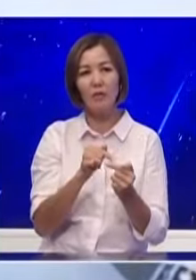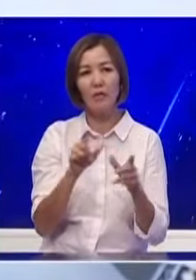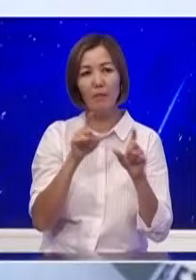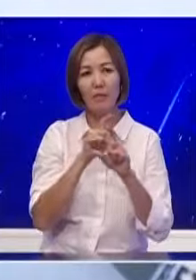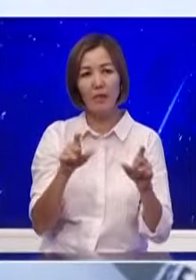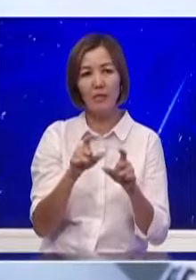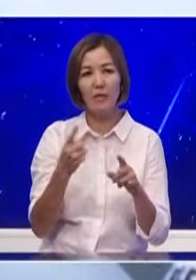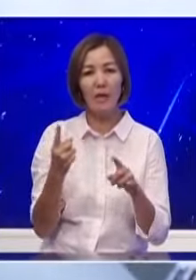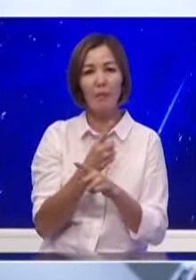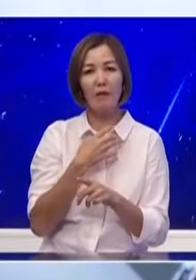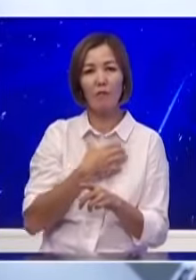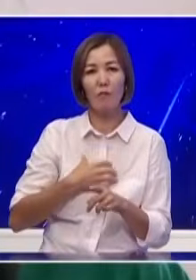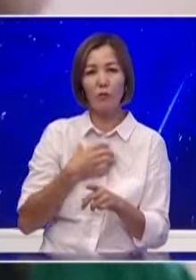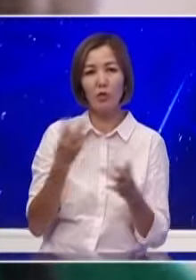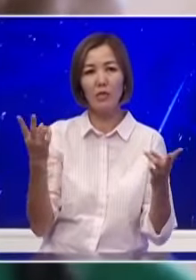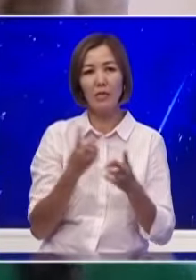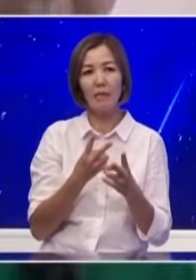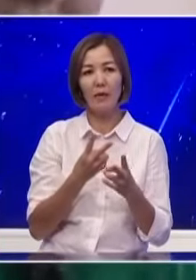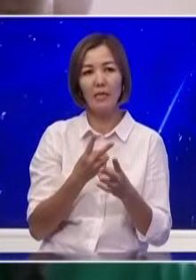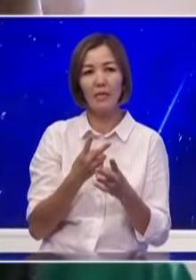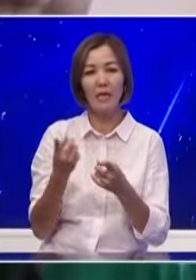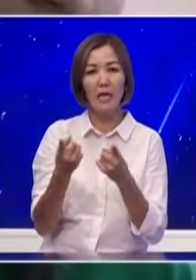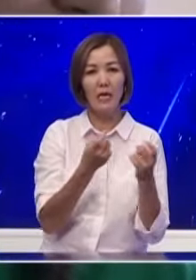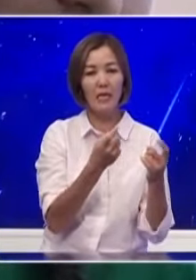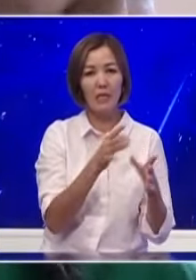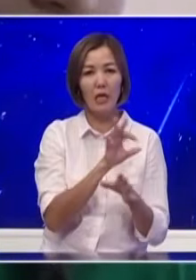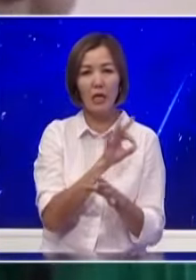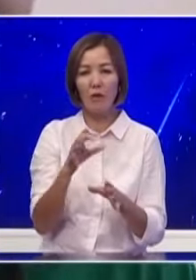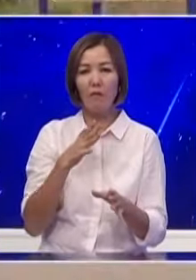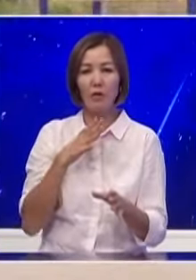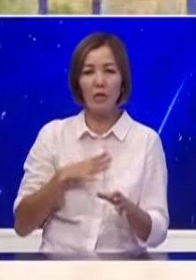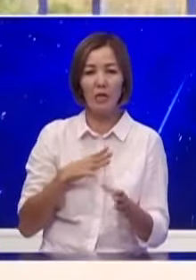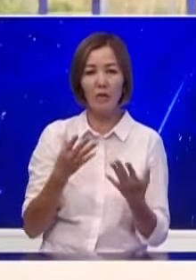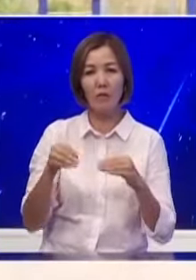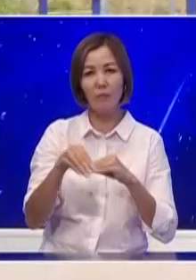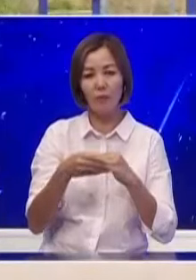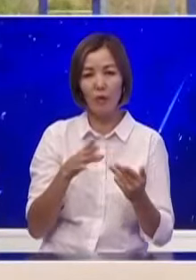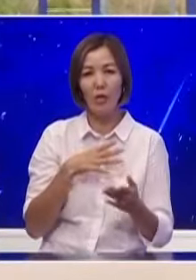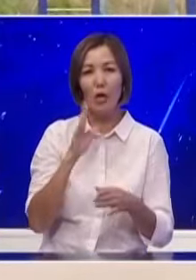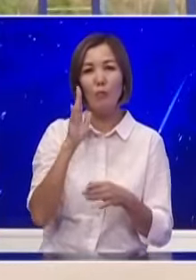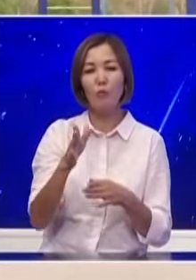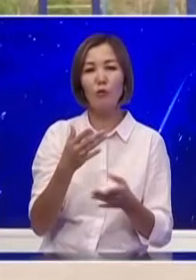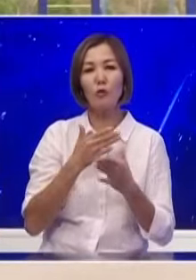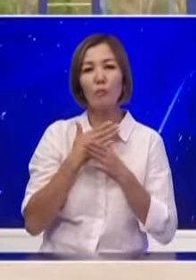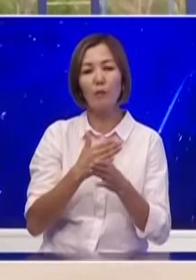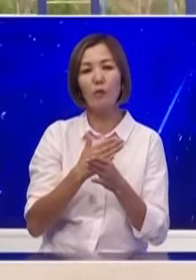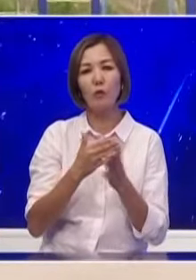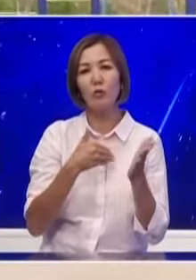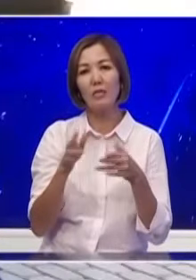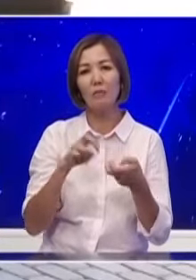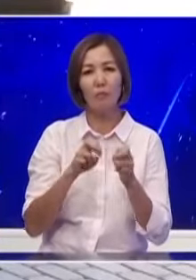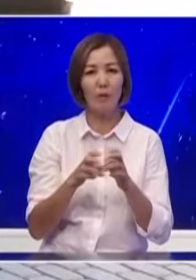что в первую очередь необходимо привить детям нулевую терпимость к социальному злу. Ведь в будущем это поможет избежать